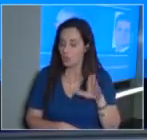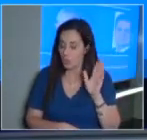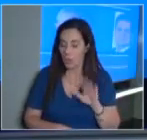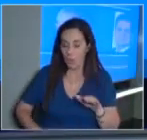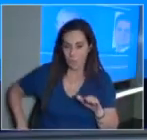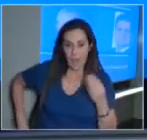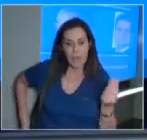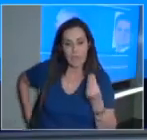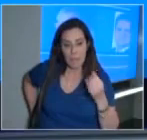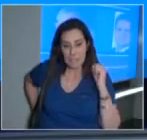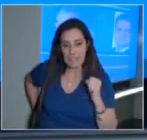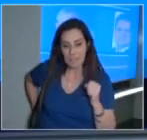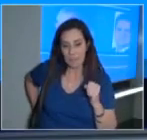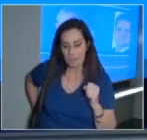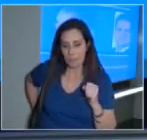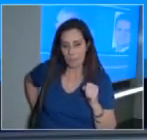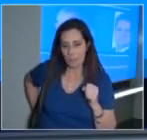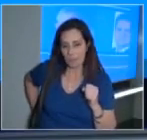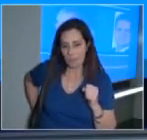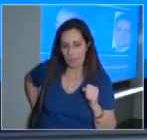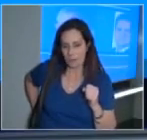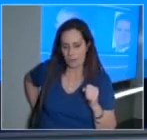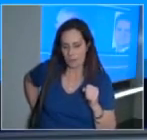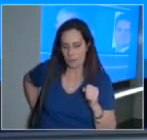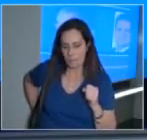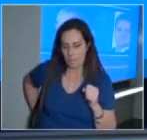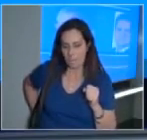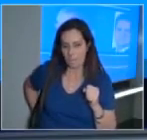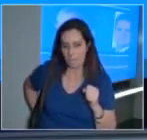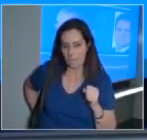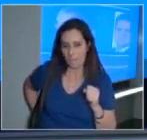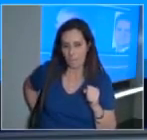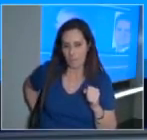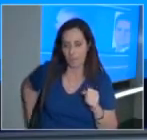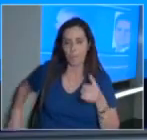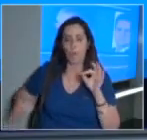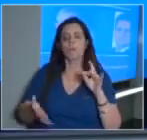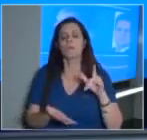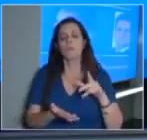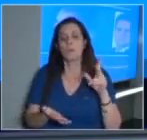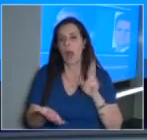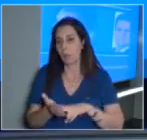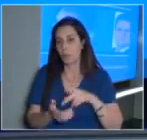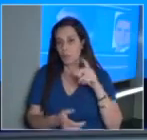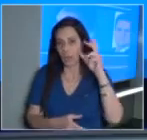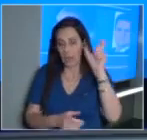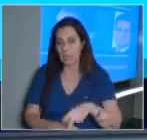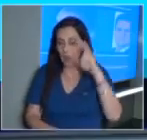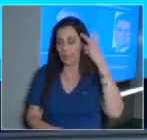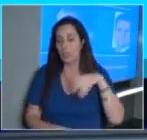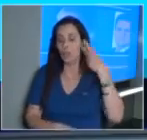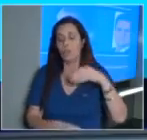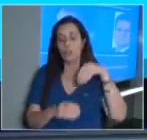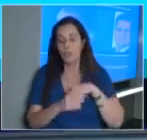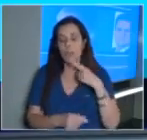גם דברים בסיסיים שיכולים להתקיים, במיוחד מעמד האזרח הערבי והלגיטימיות שלו להיות